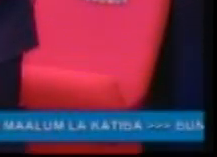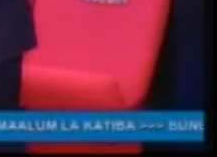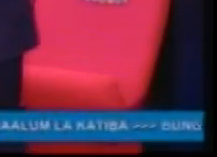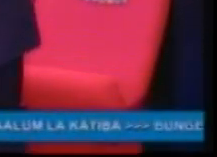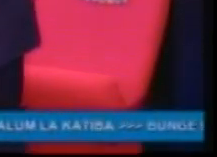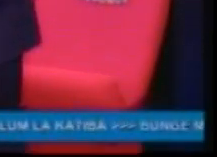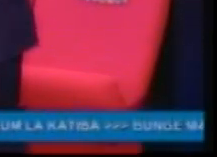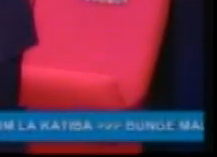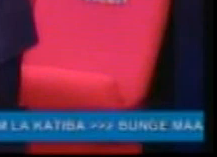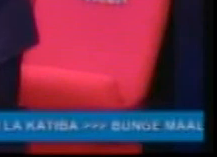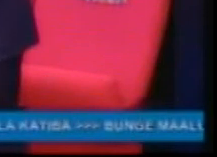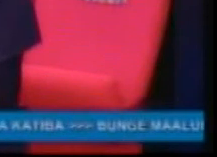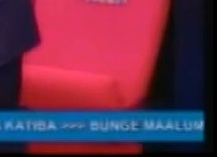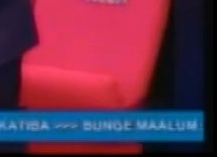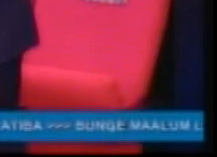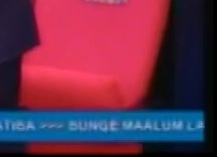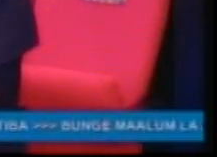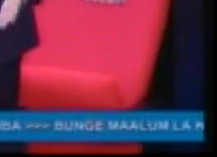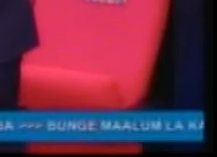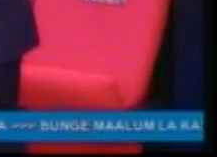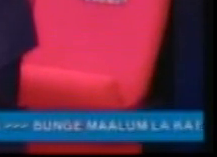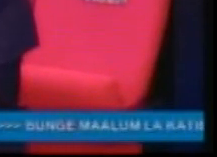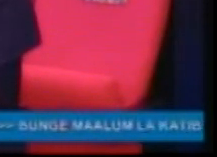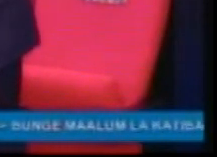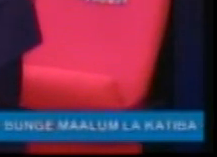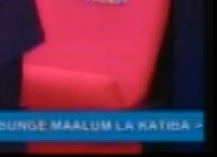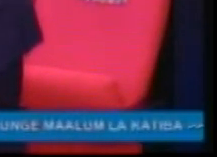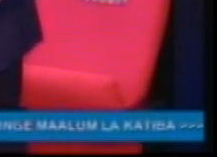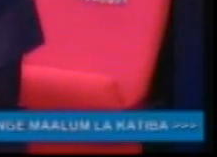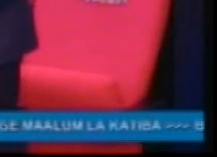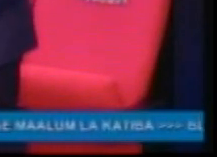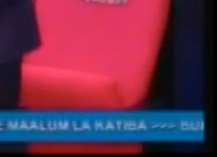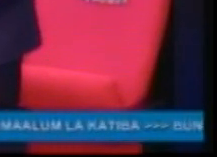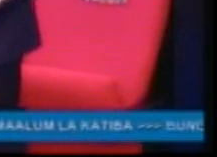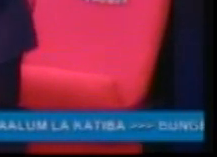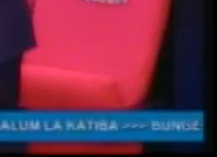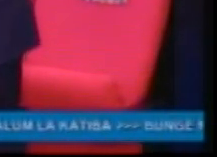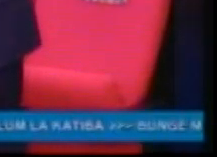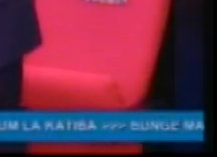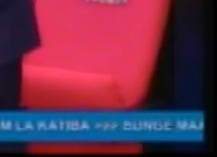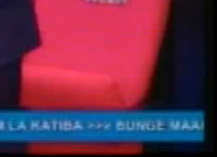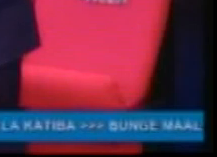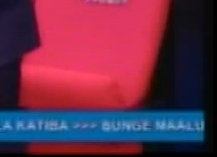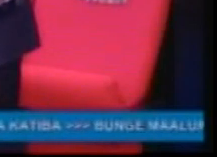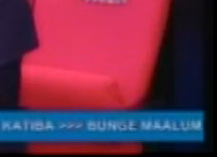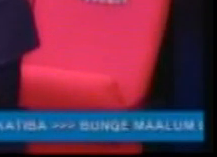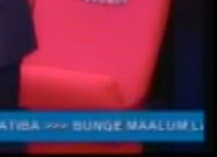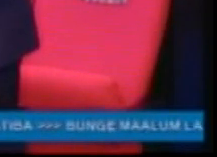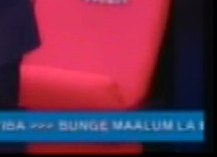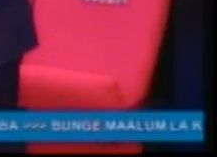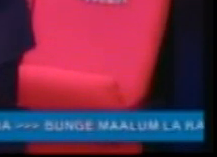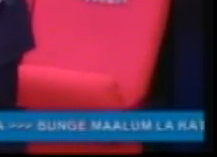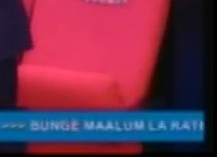Ikiwa mliuandaa mjadala huu na mshauandaa matokeo yake, tuambieni tufunge virago tuondoke. Lakini haiwezekani mwenyekiti kwamba